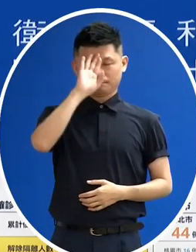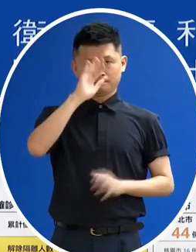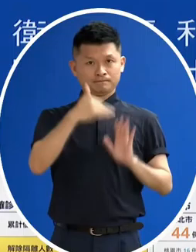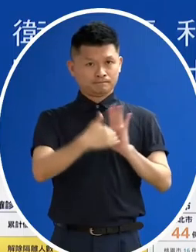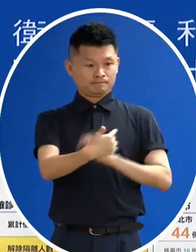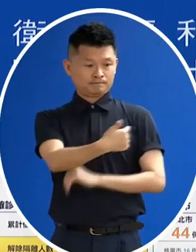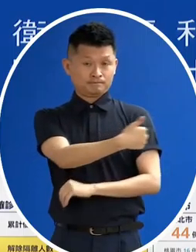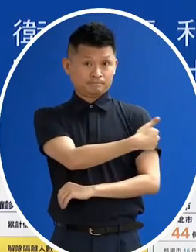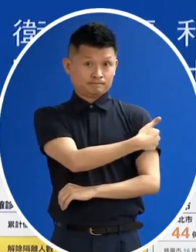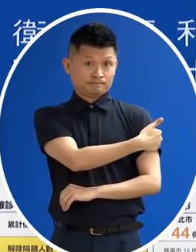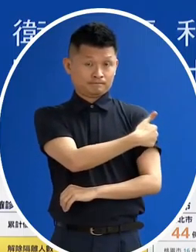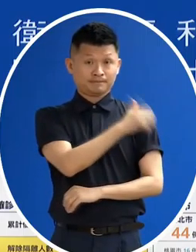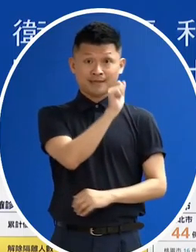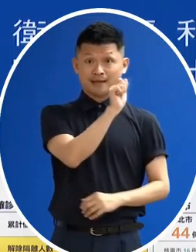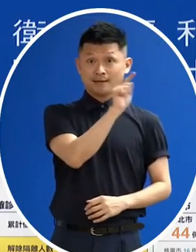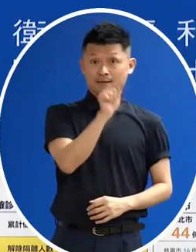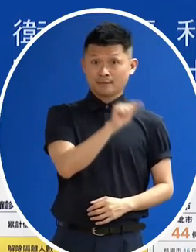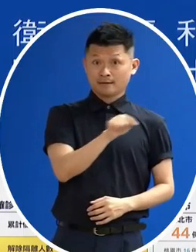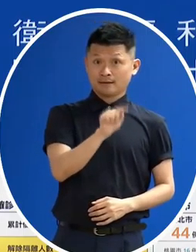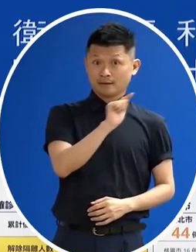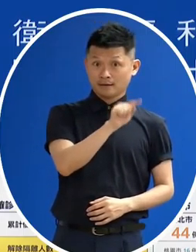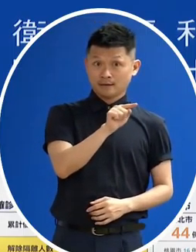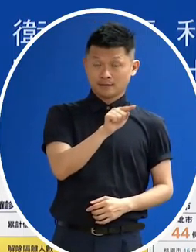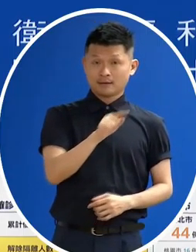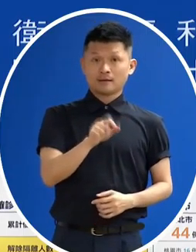八十五岁就累计67例，那八十五75岁以上就有55例啊。那在这个部分，我们总共国内就是接种了A D